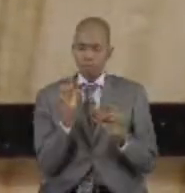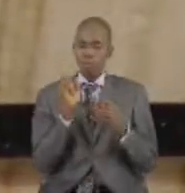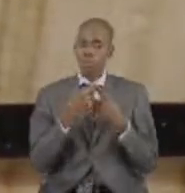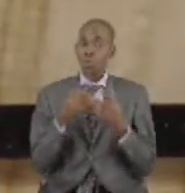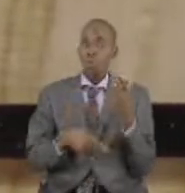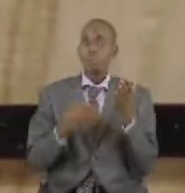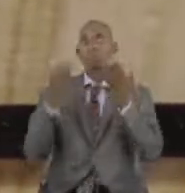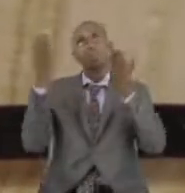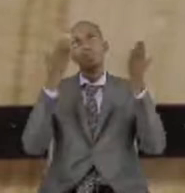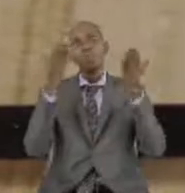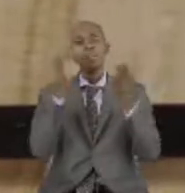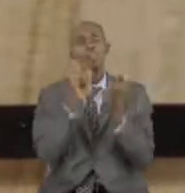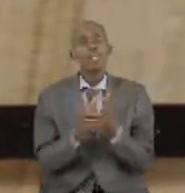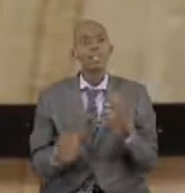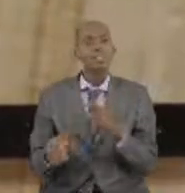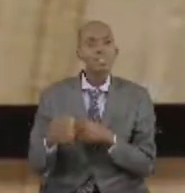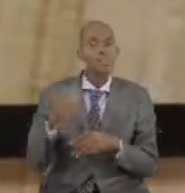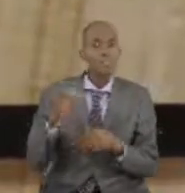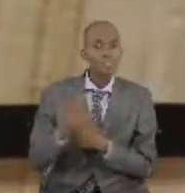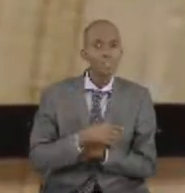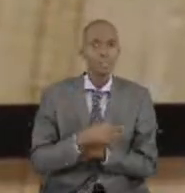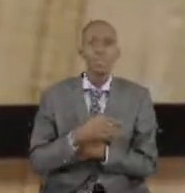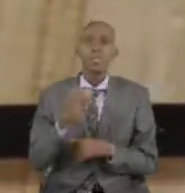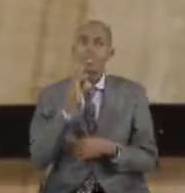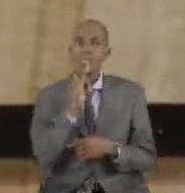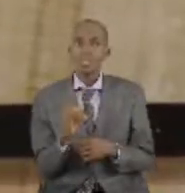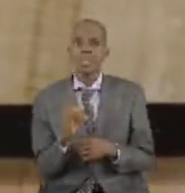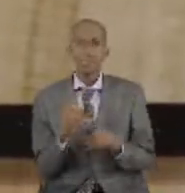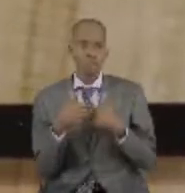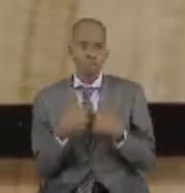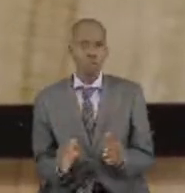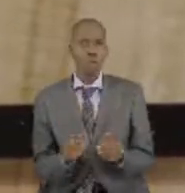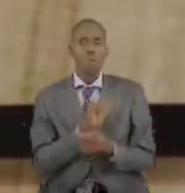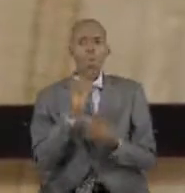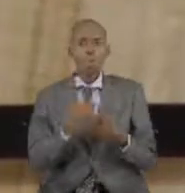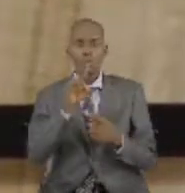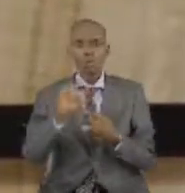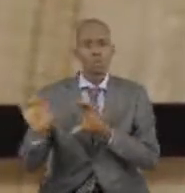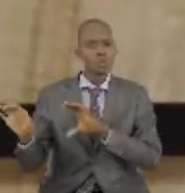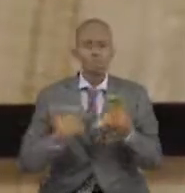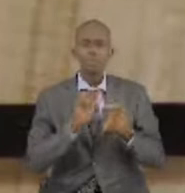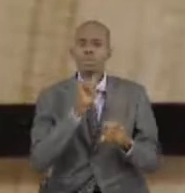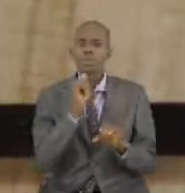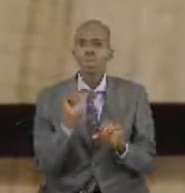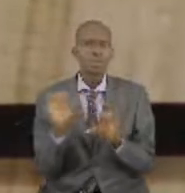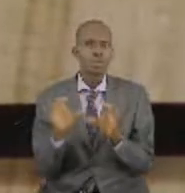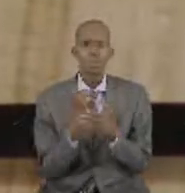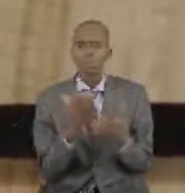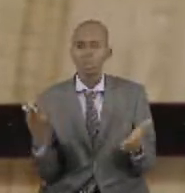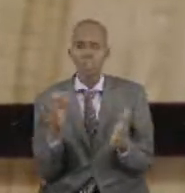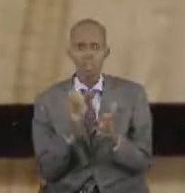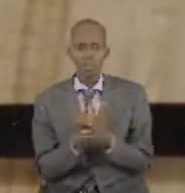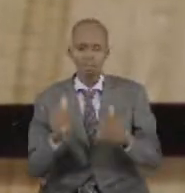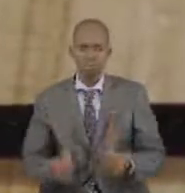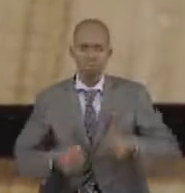sauver et se jouer perdu lorsque vous ne faites rien qui fait la promotion du